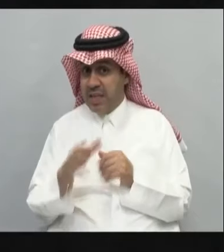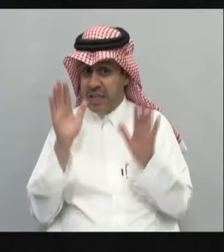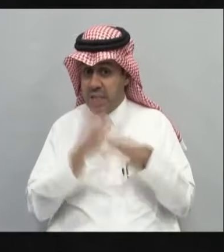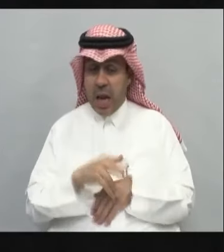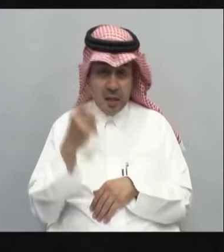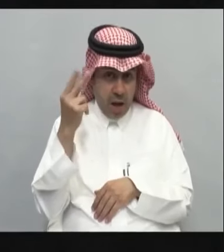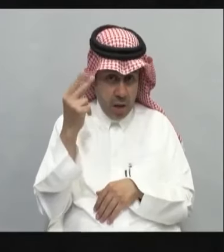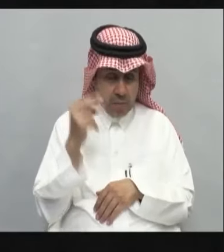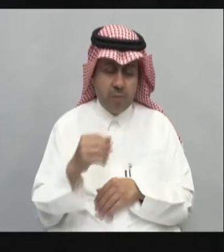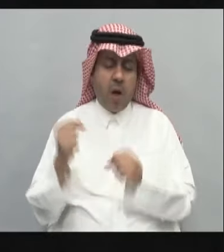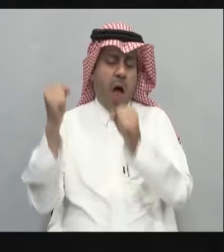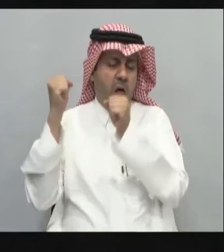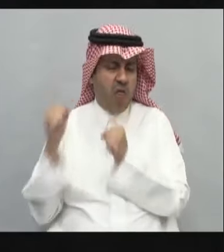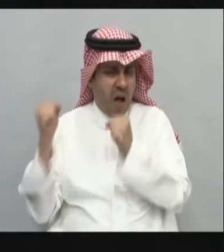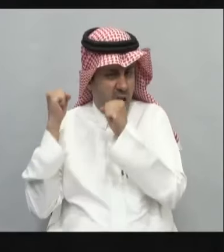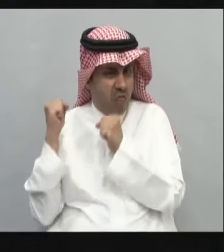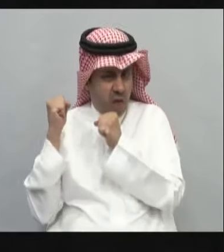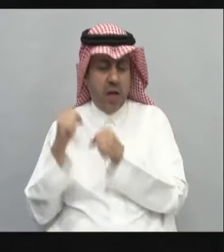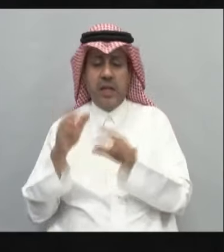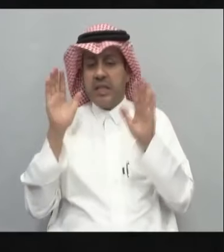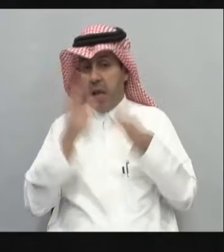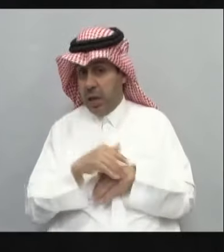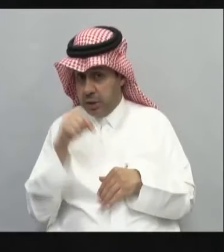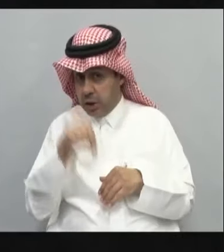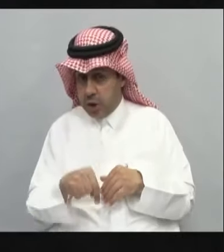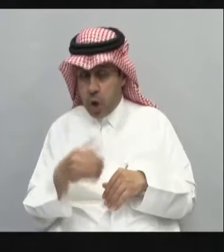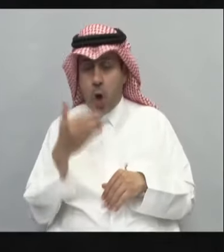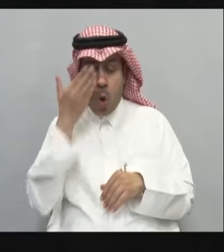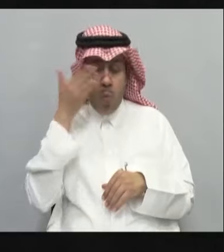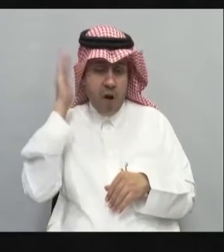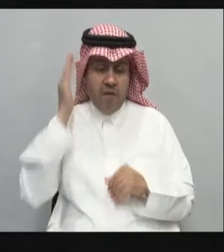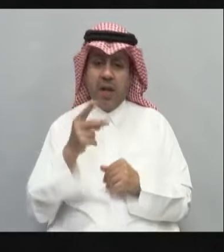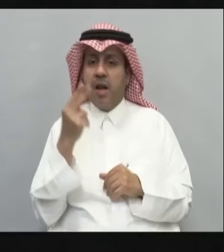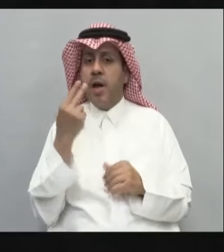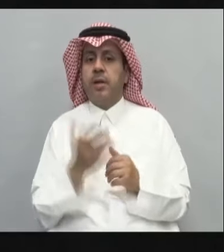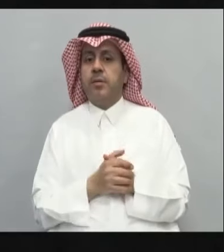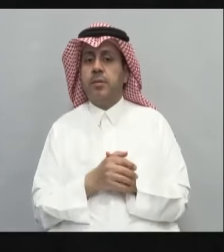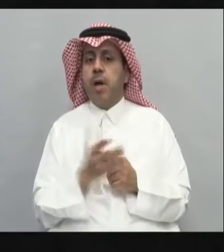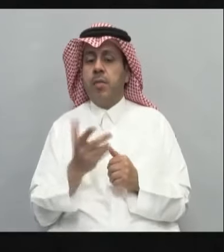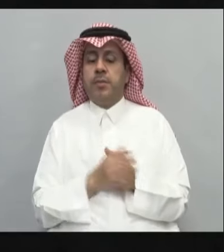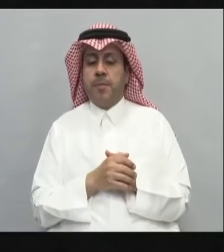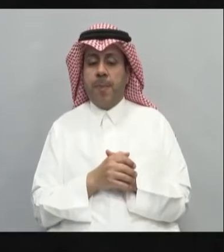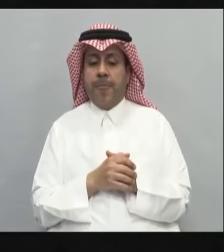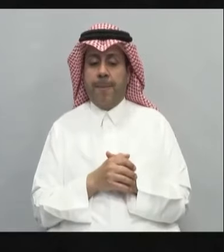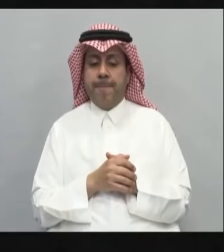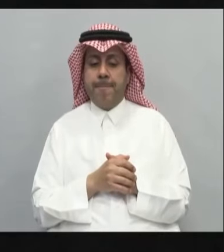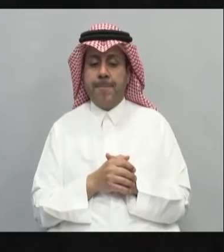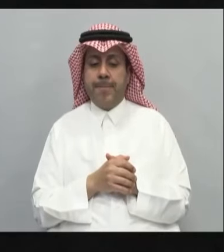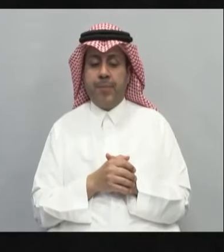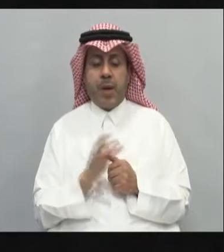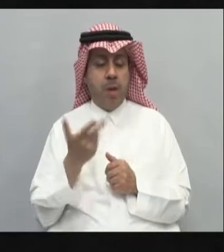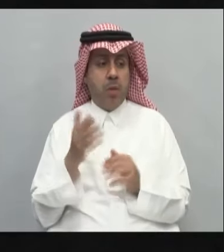هي هما اثقل صلاه على المنافقين فما هما تلكم الصلاه فما هما تلكم